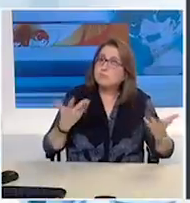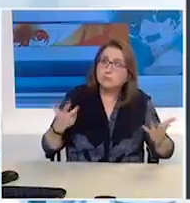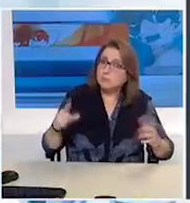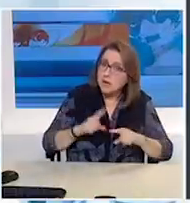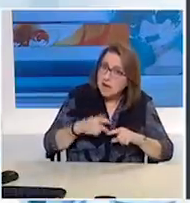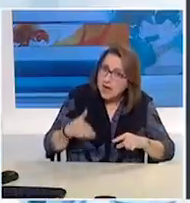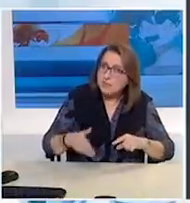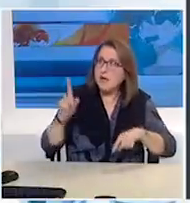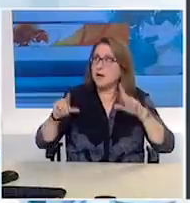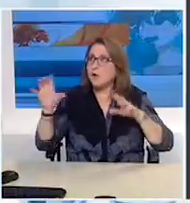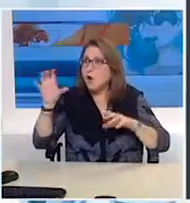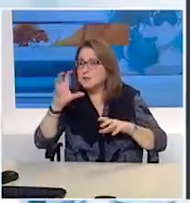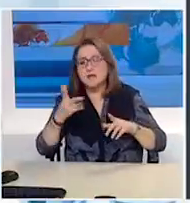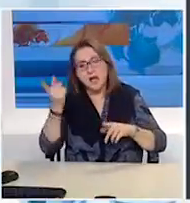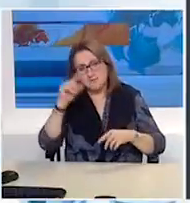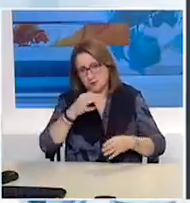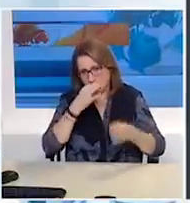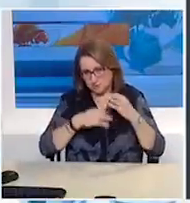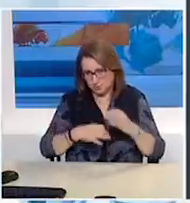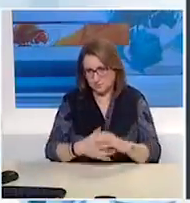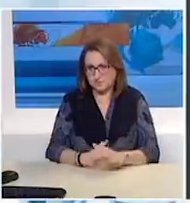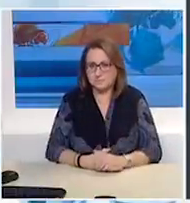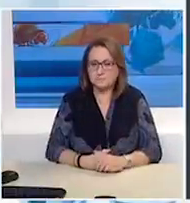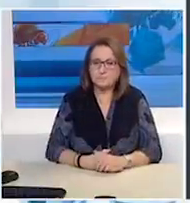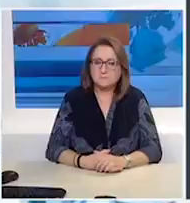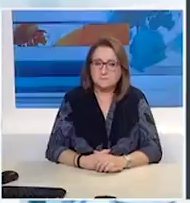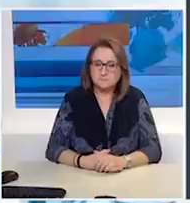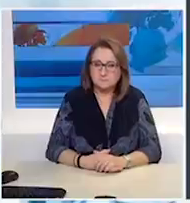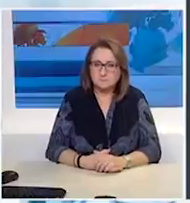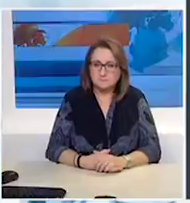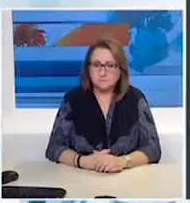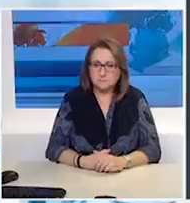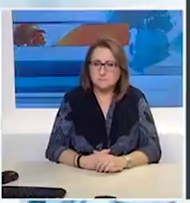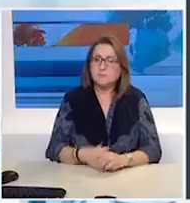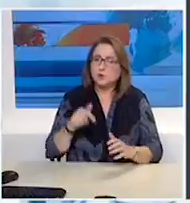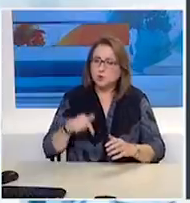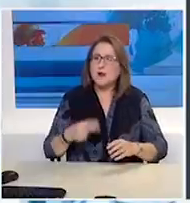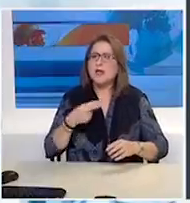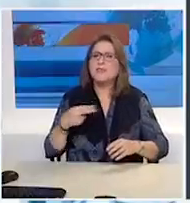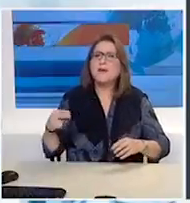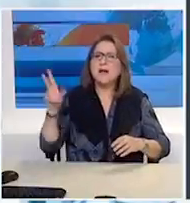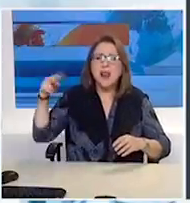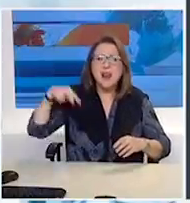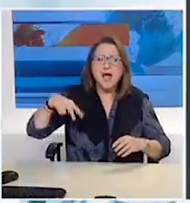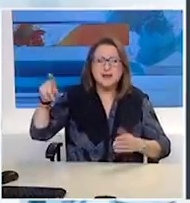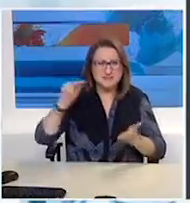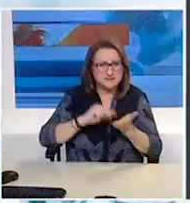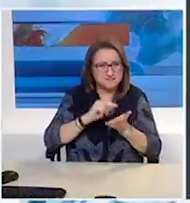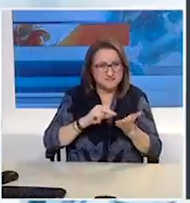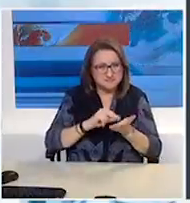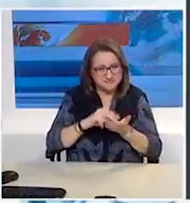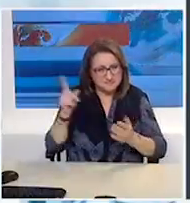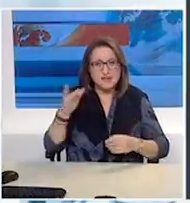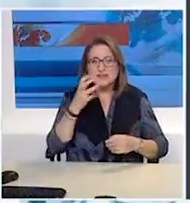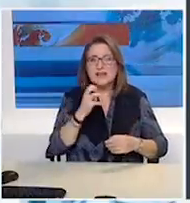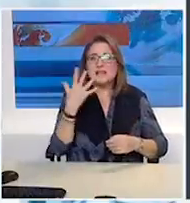ανακοινώσεις. Σε σχέση με τα επιχειρησιακά ζητήματα θα ήθελα να αναφερθώ σε όσα συμβαίνουν στη συνοικία της Νέας Μήνης στη Λάρισα. Όπως γνωρίζετε,